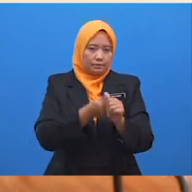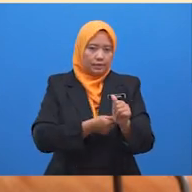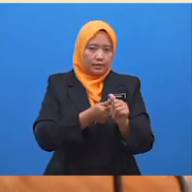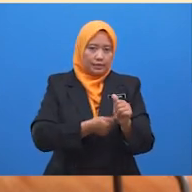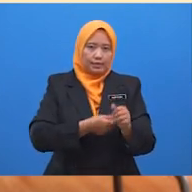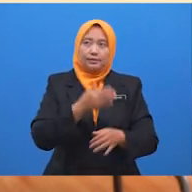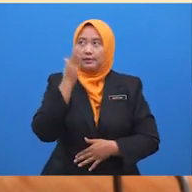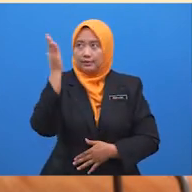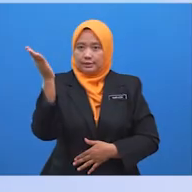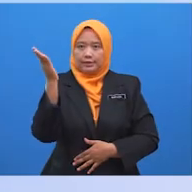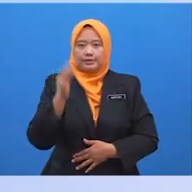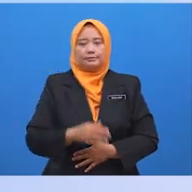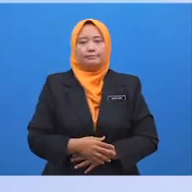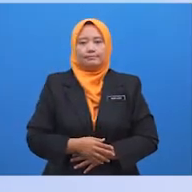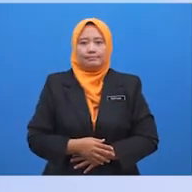yang dipaparkan.